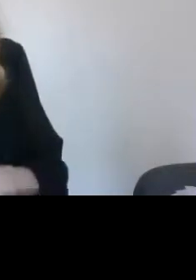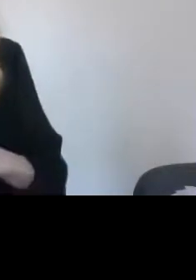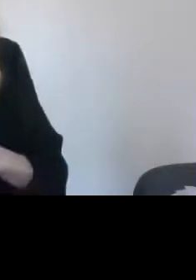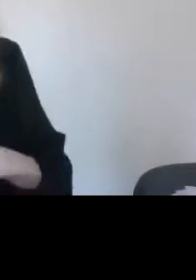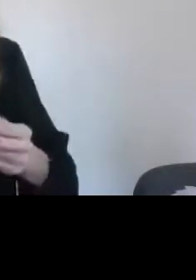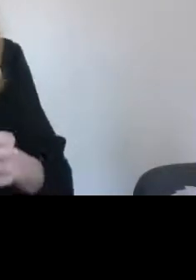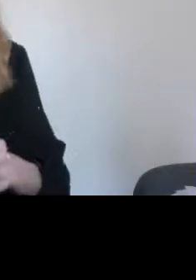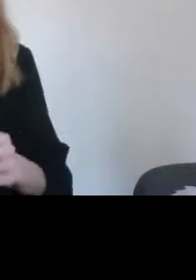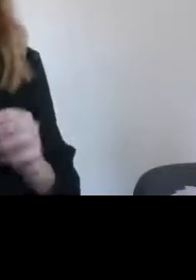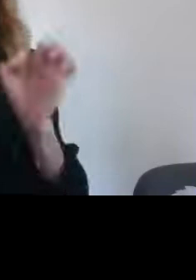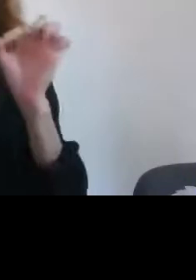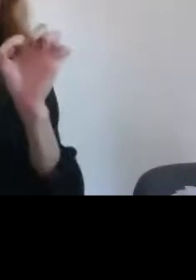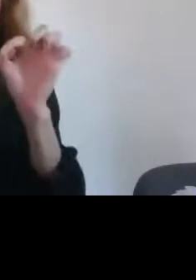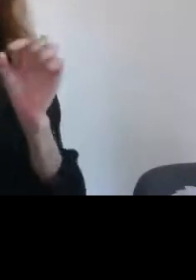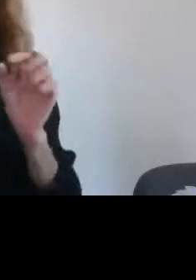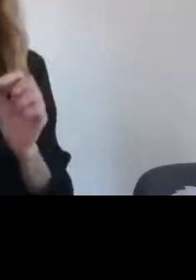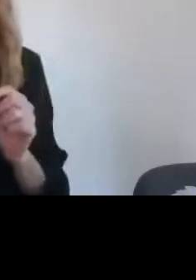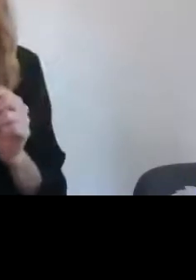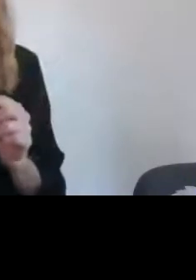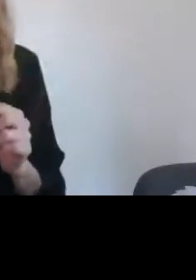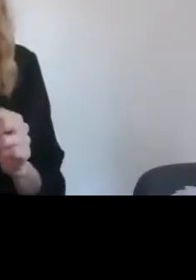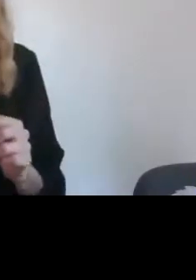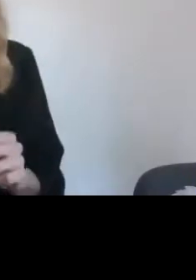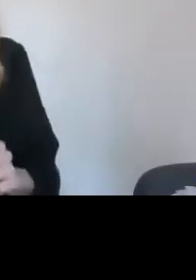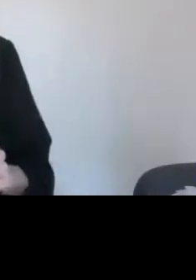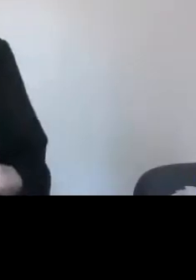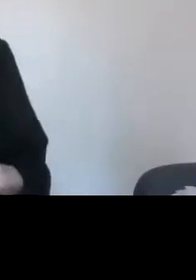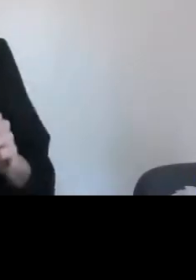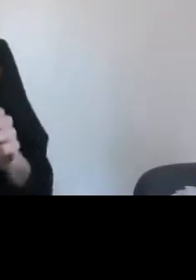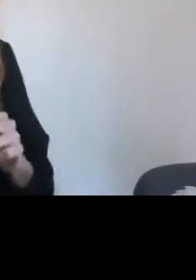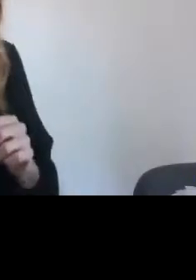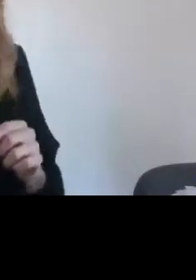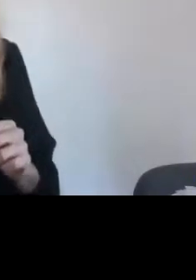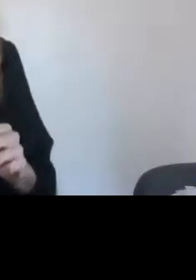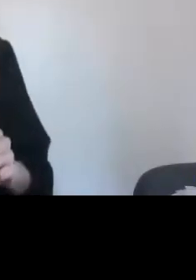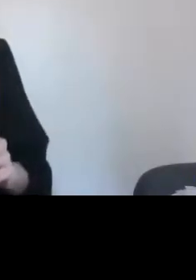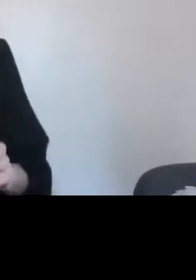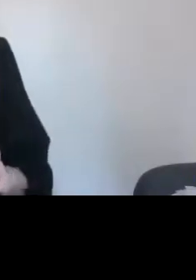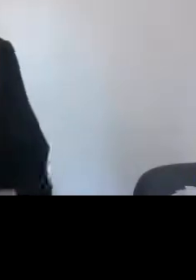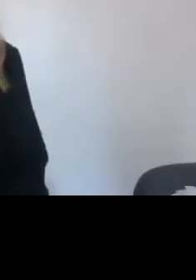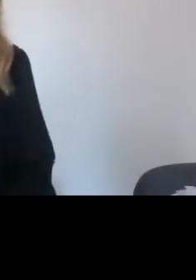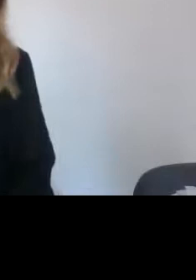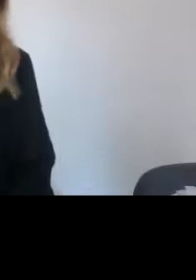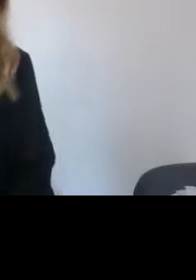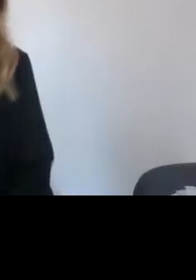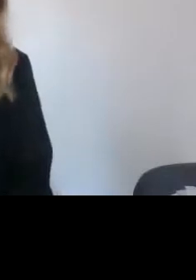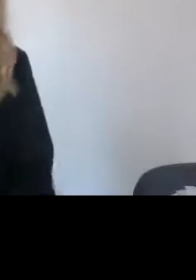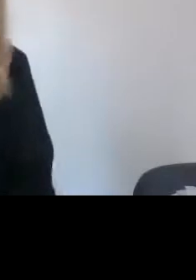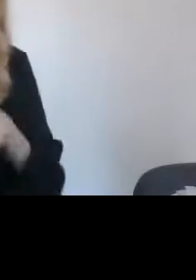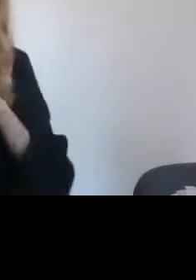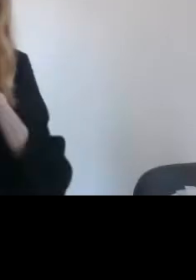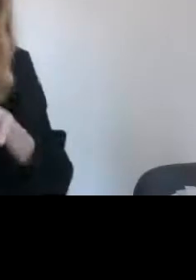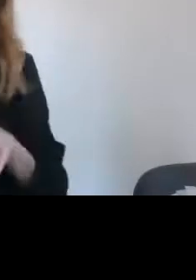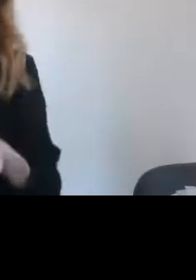τέλος. So, I'm switching to English right now. I see that we have a late minute change to the title of the